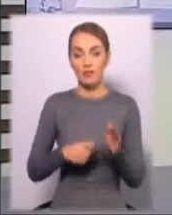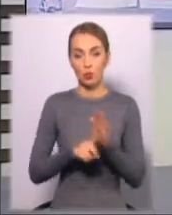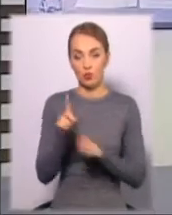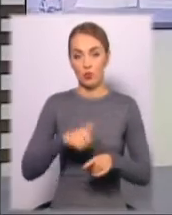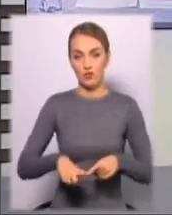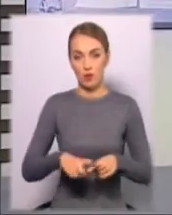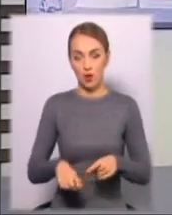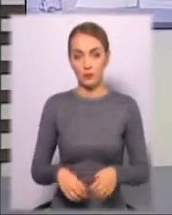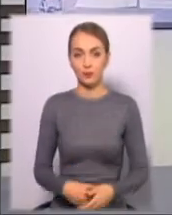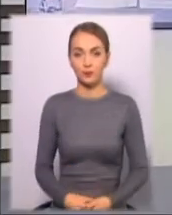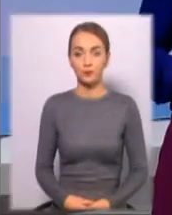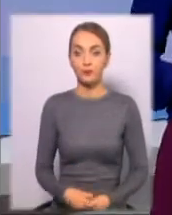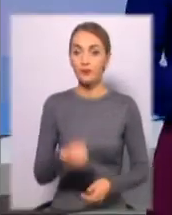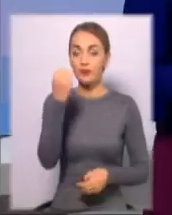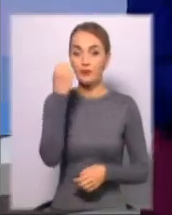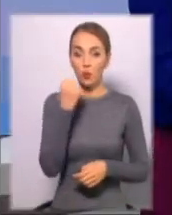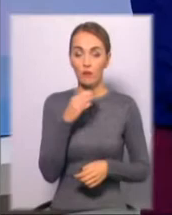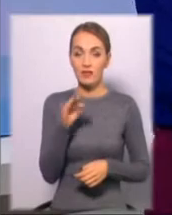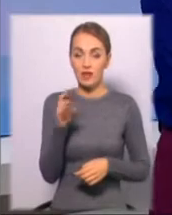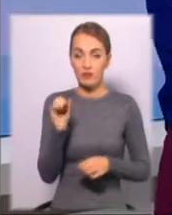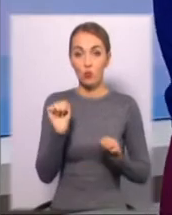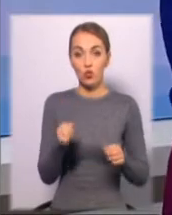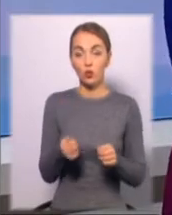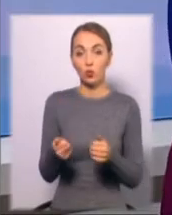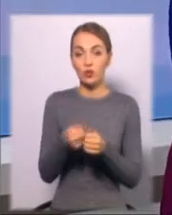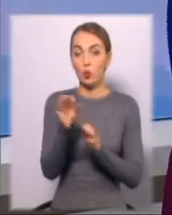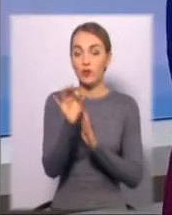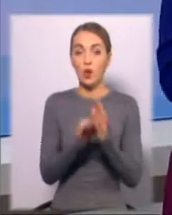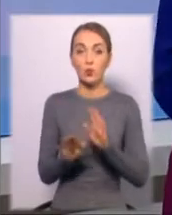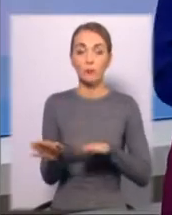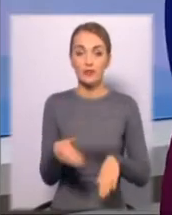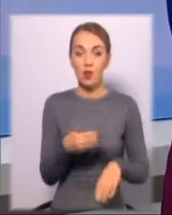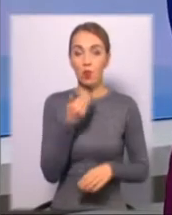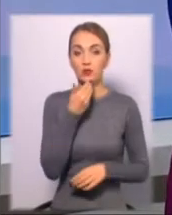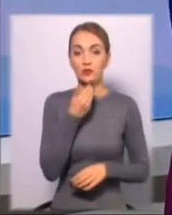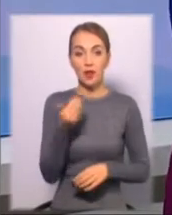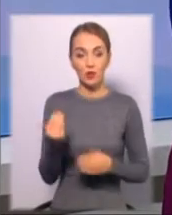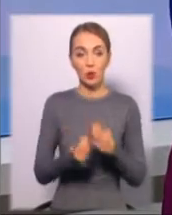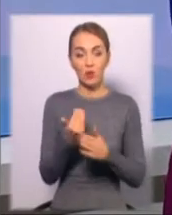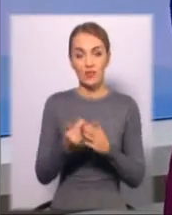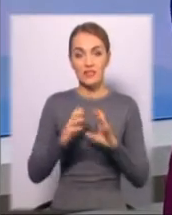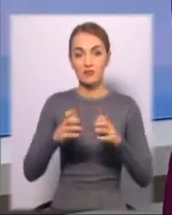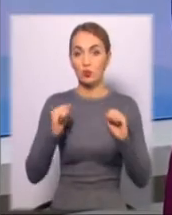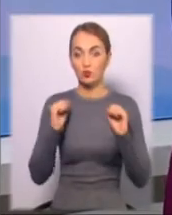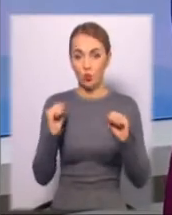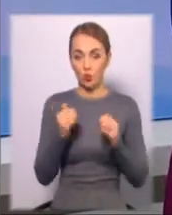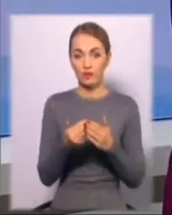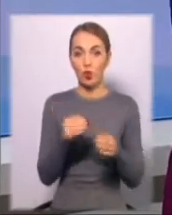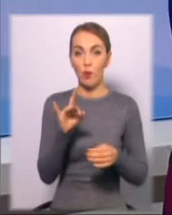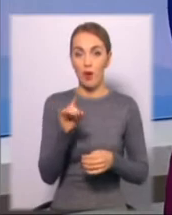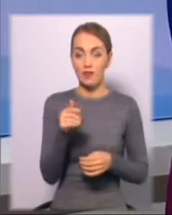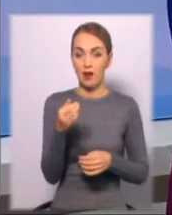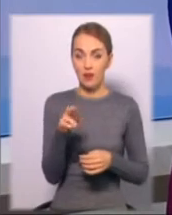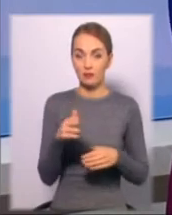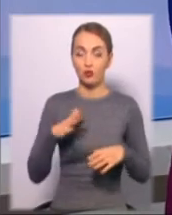незабаром. Дякую, Владиславе. Зможете долучитися одразу після останніх новин зі світу спорту від Романа Сагая. Я ж